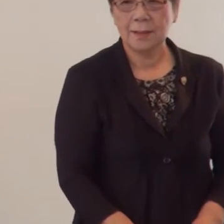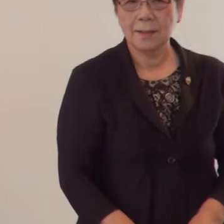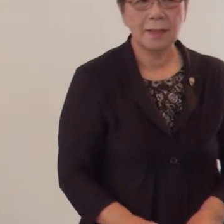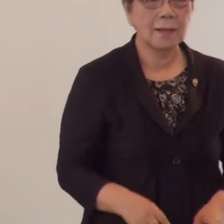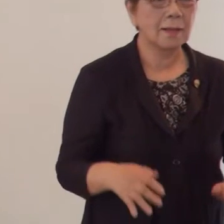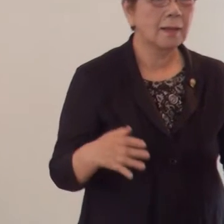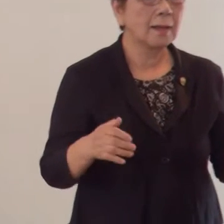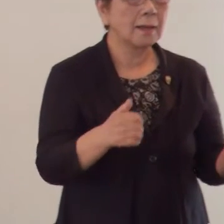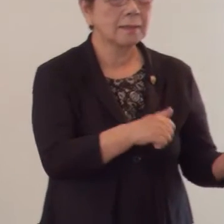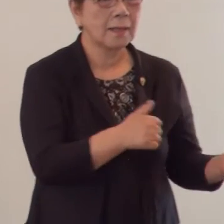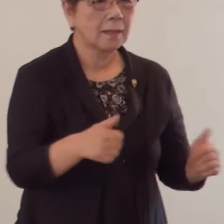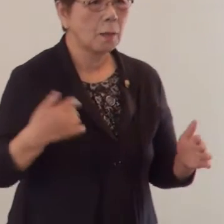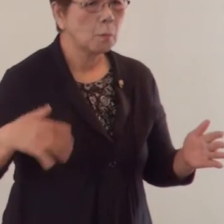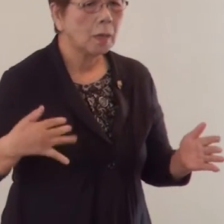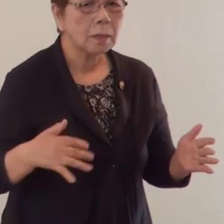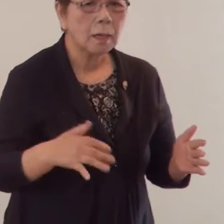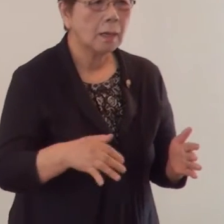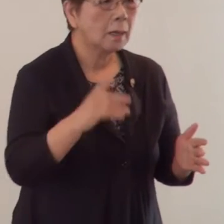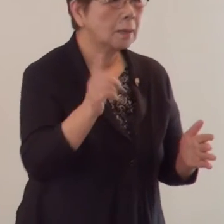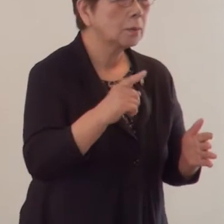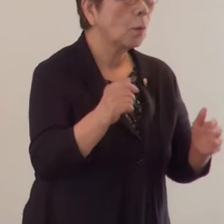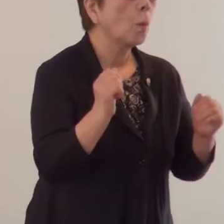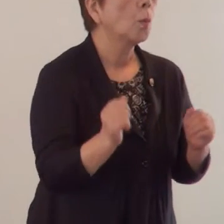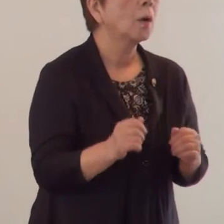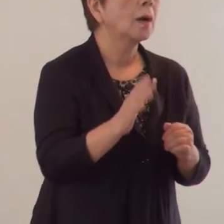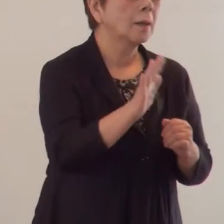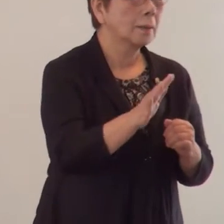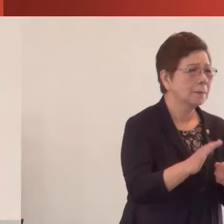ていらっしゃらない方、次はあなたです。